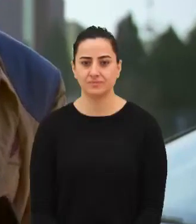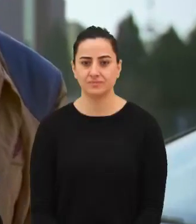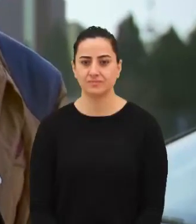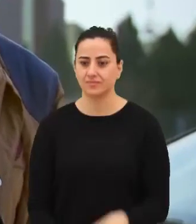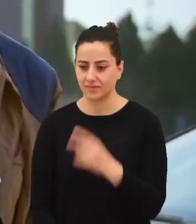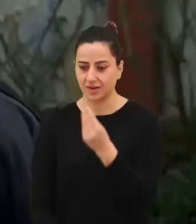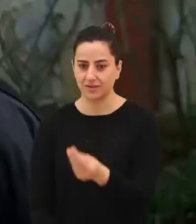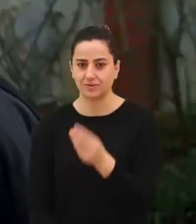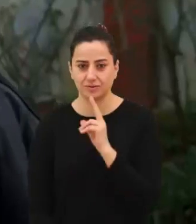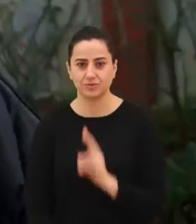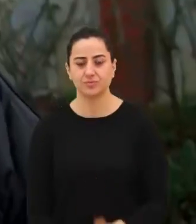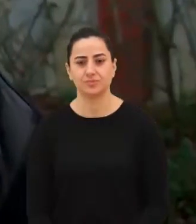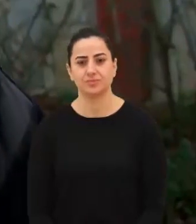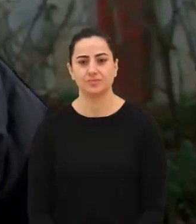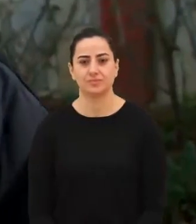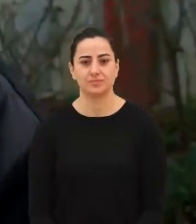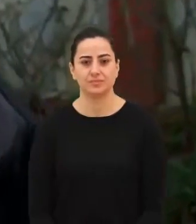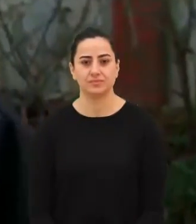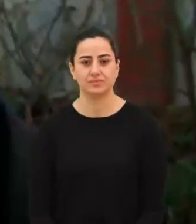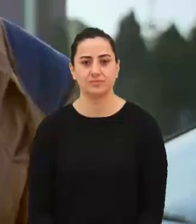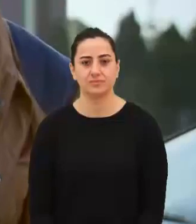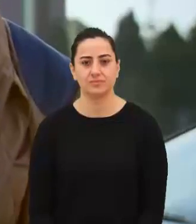Al bakalım Şükrü. Merci.